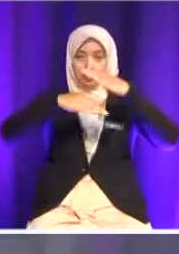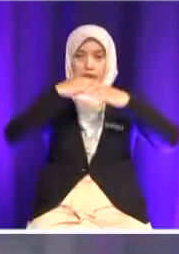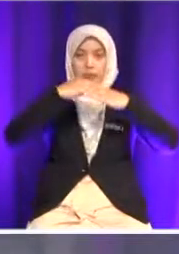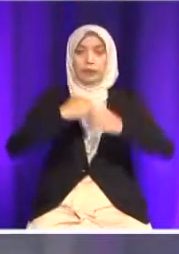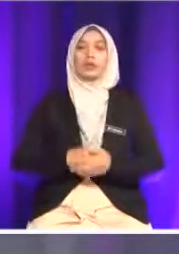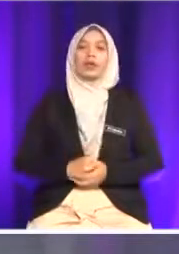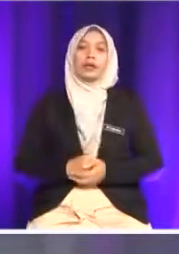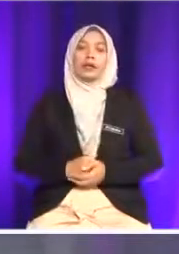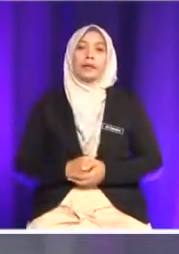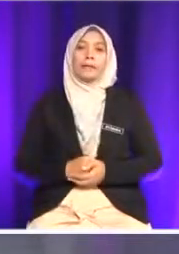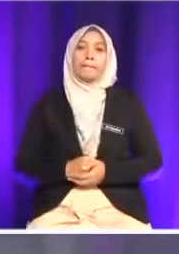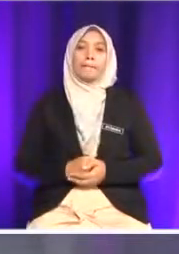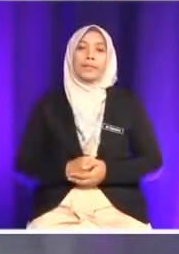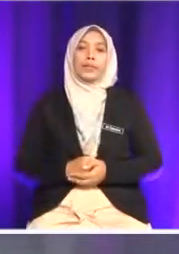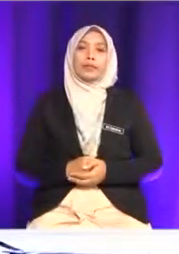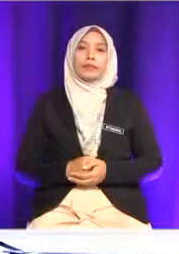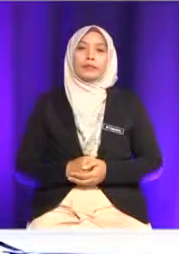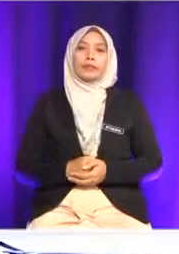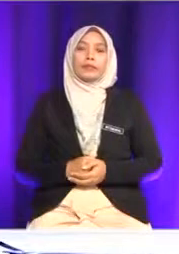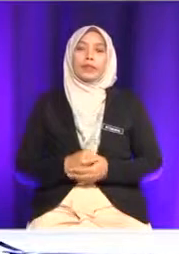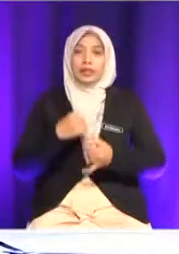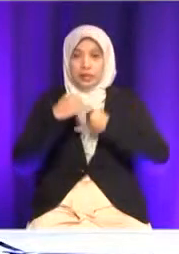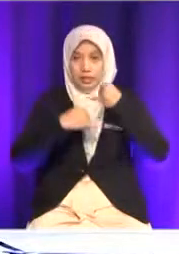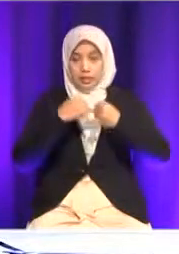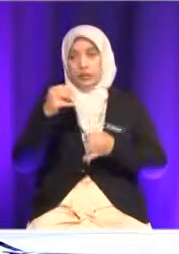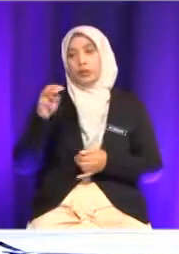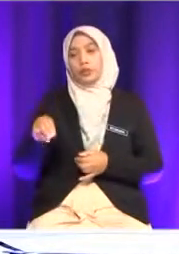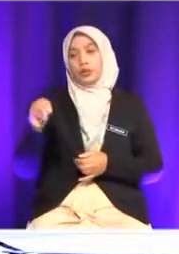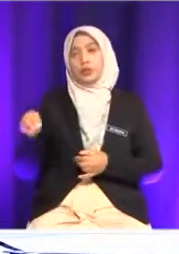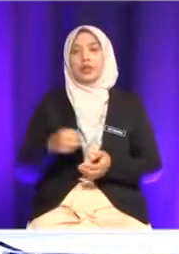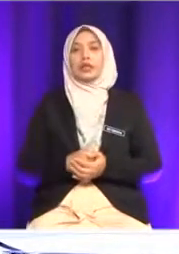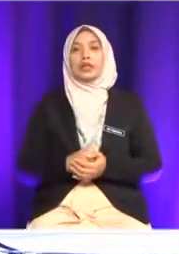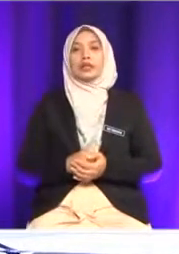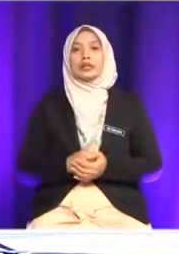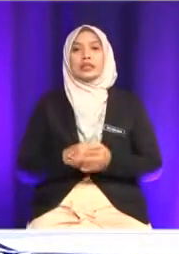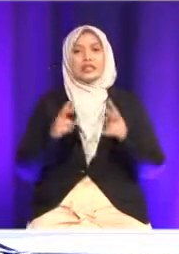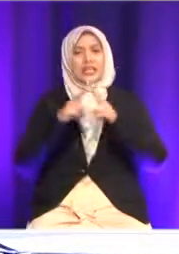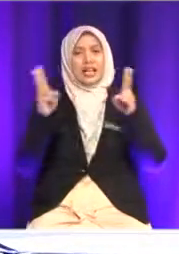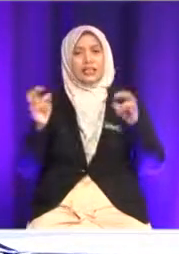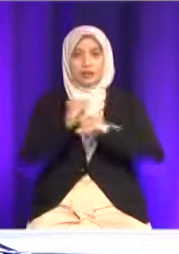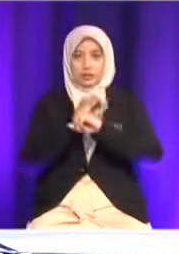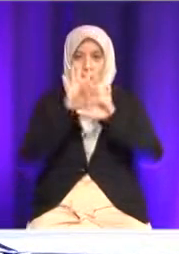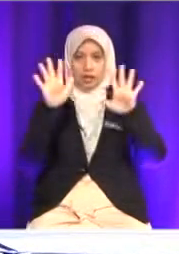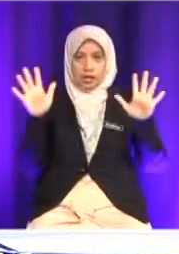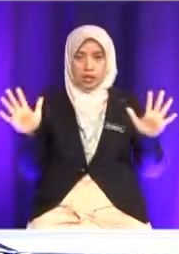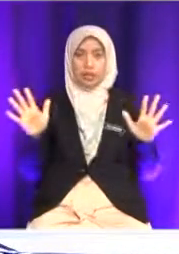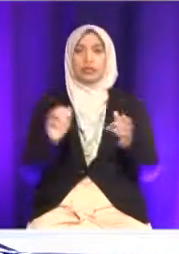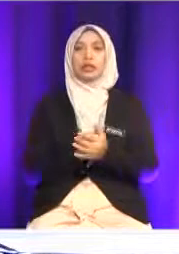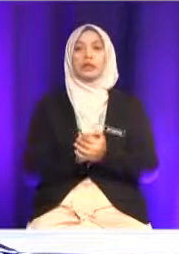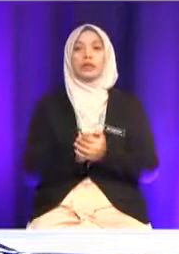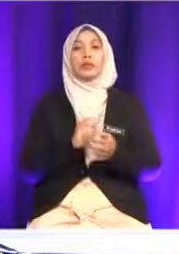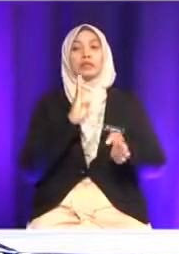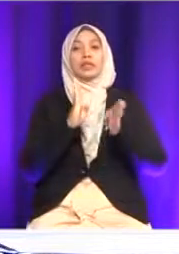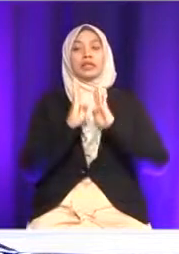Saya kira itu penjelasan yang cukup jelas daripada cengkok berkaitan dengan topik kita kenali kontrak realistis dalam